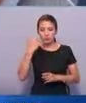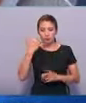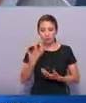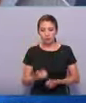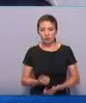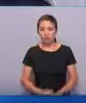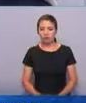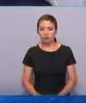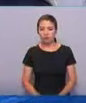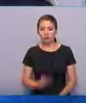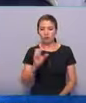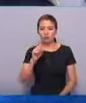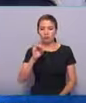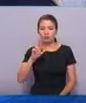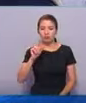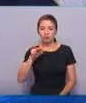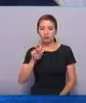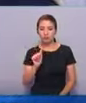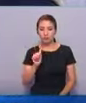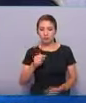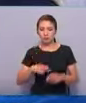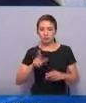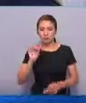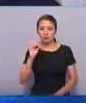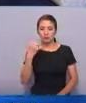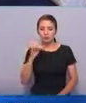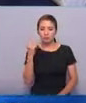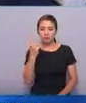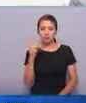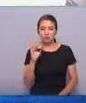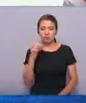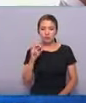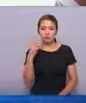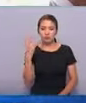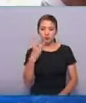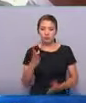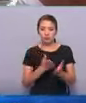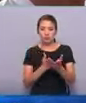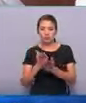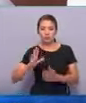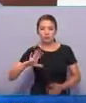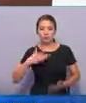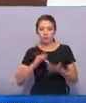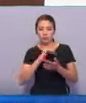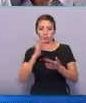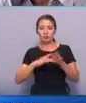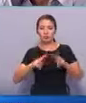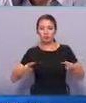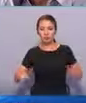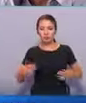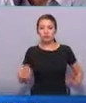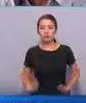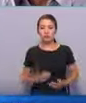қояды. Базар қақпа, Қарабастау тұрғын алабы мен Көксай 2 және Көксай 3 шағын аудандарын аралаған қала әкімі алдымен тұрғындардың